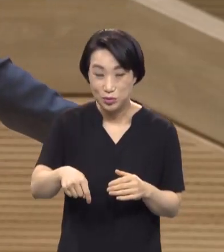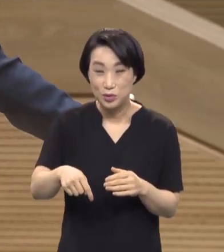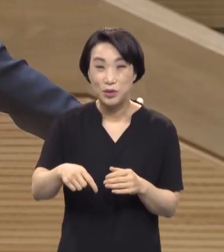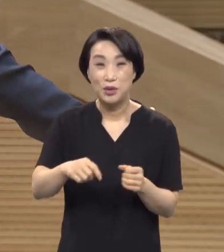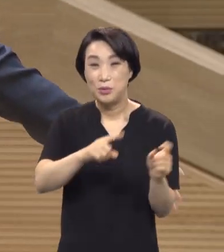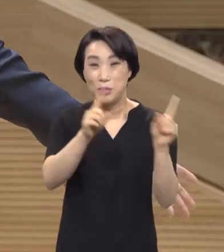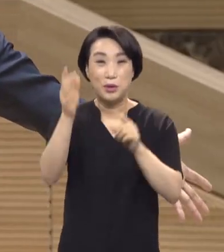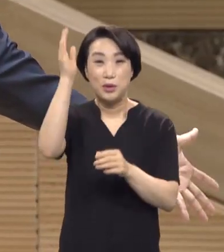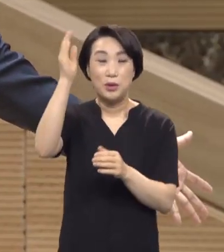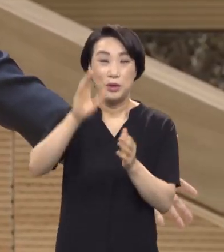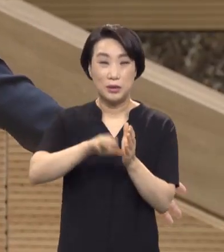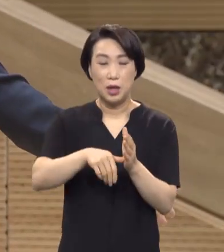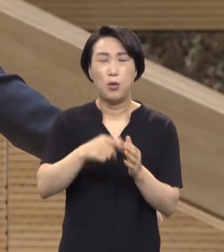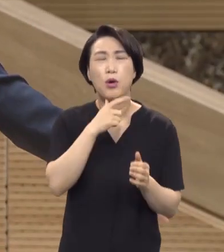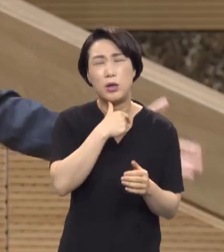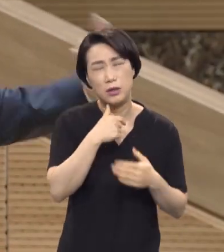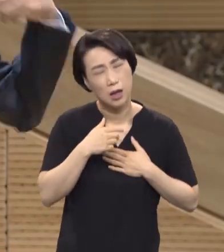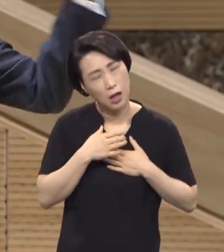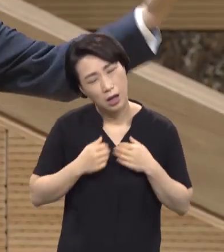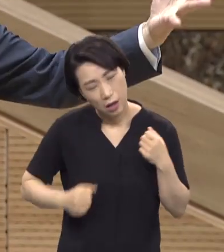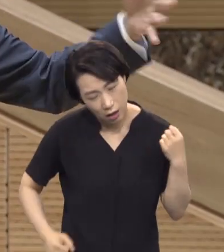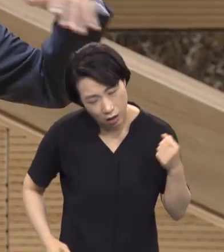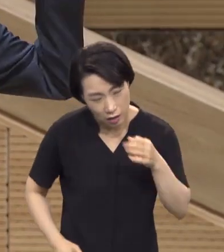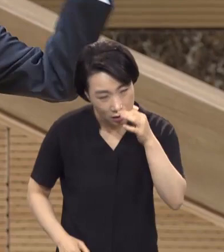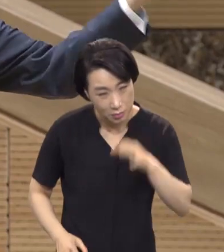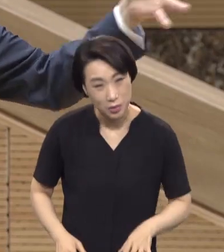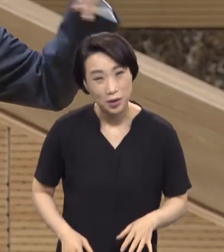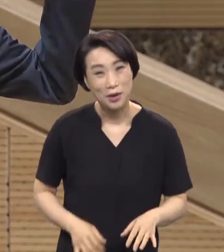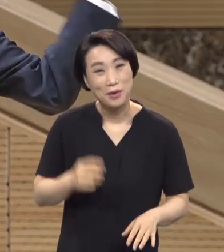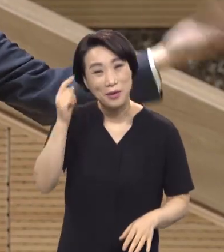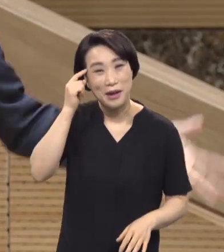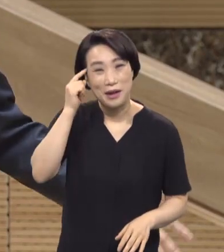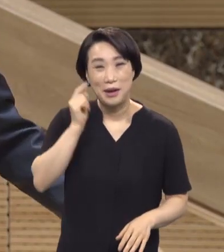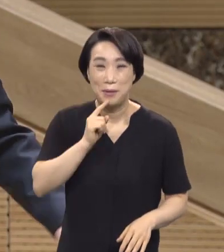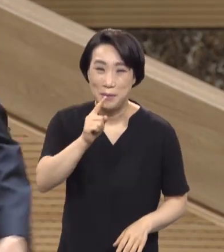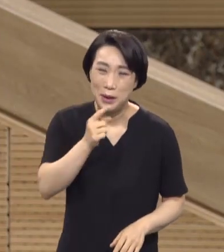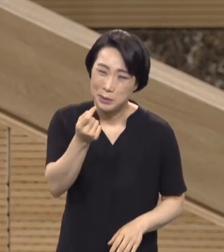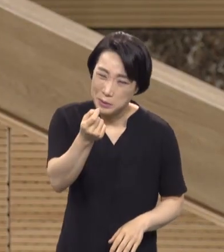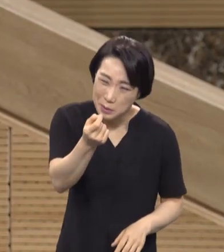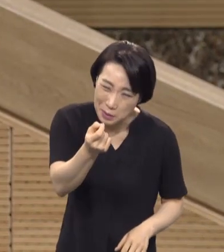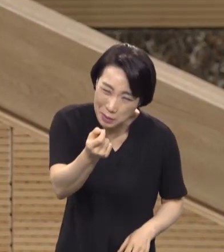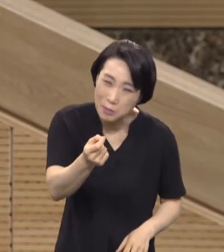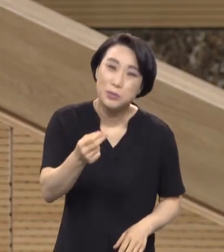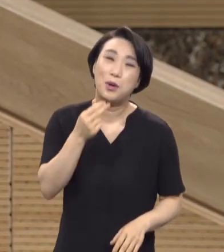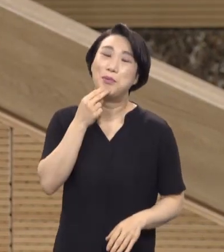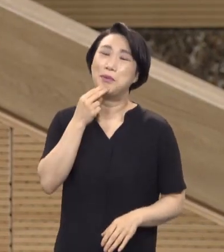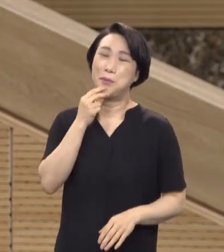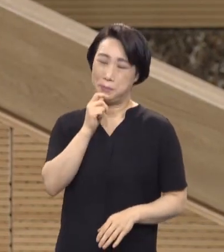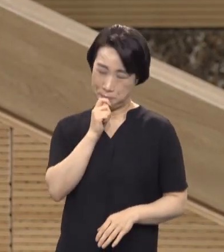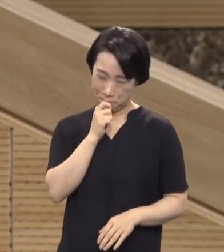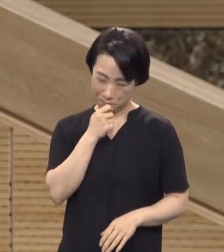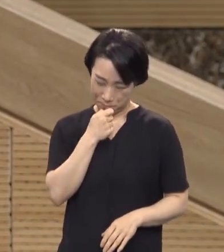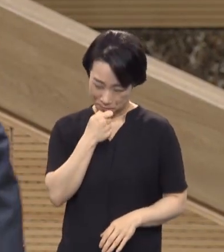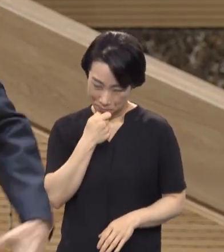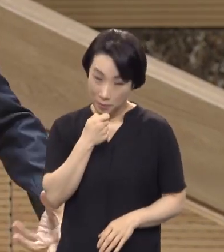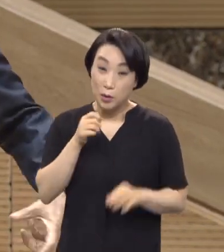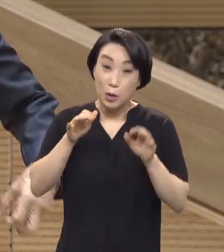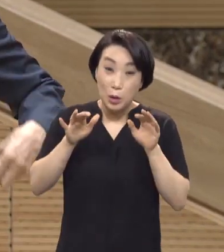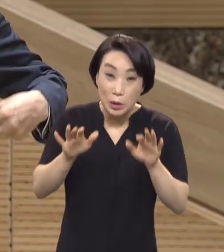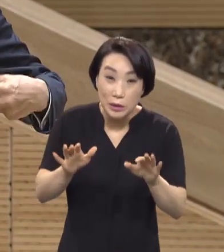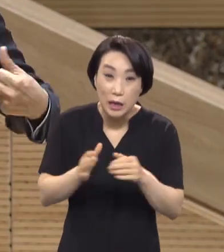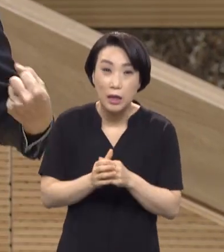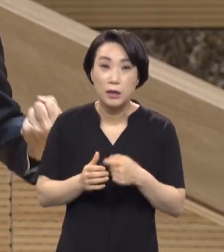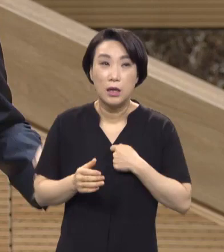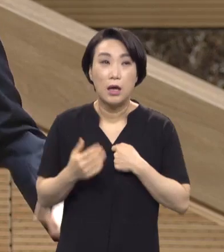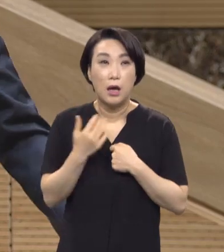정말로 힘들었다. 내 말로는 한마디도 왜 말하지 않았다. 근데